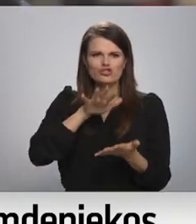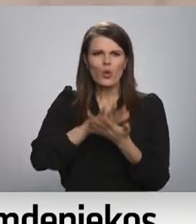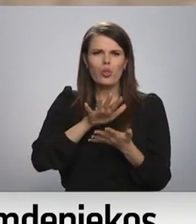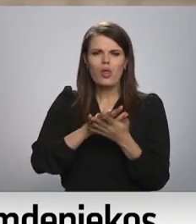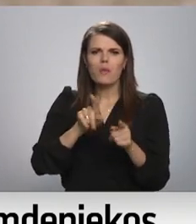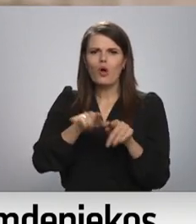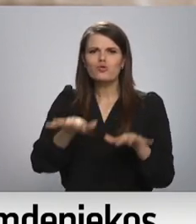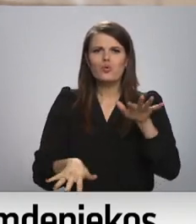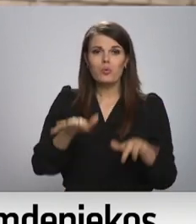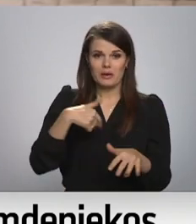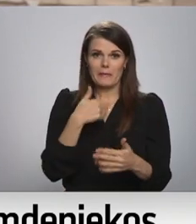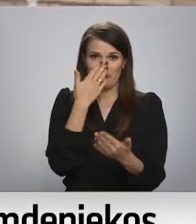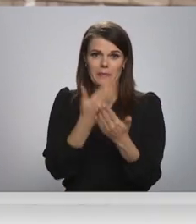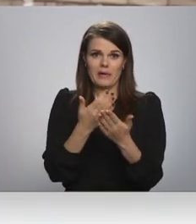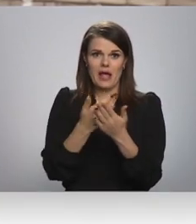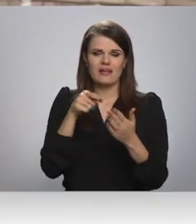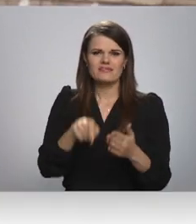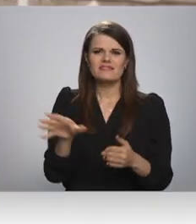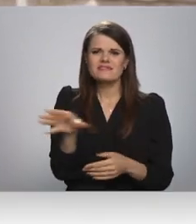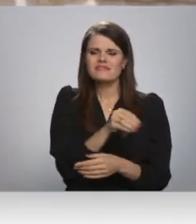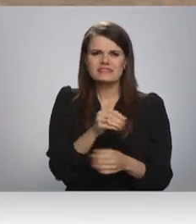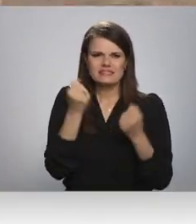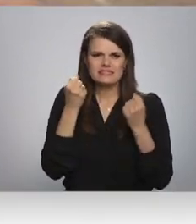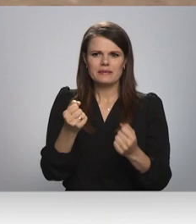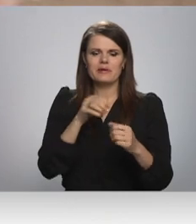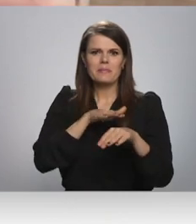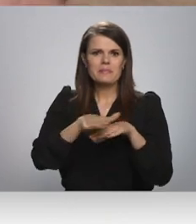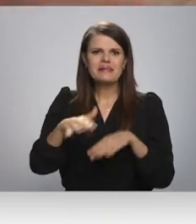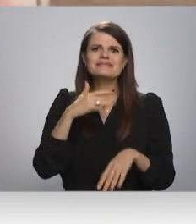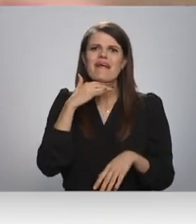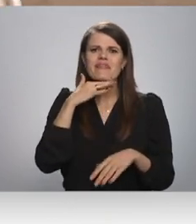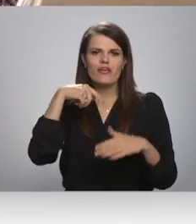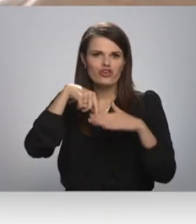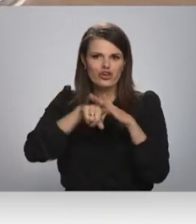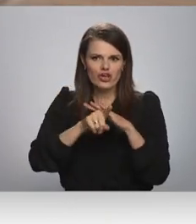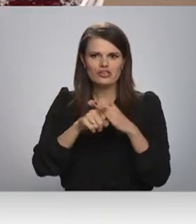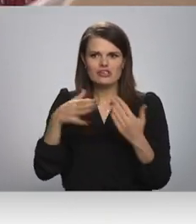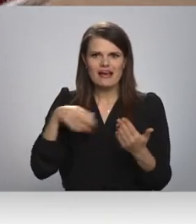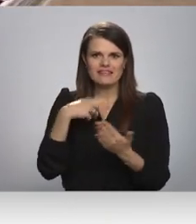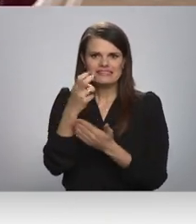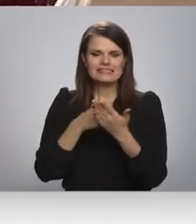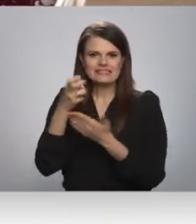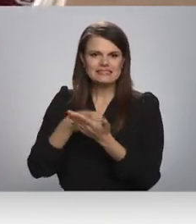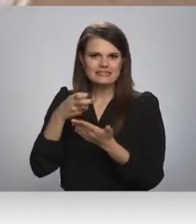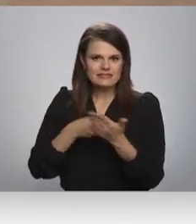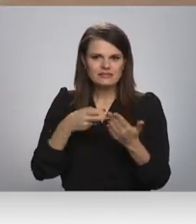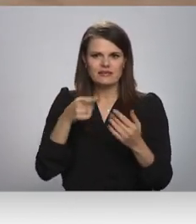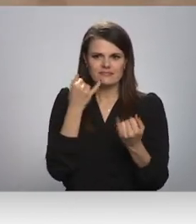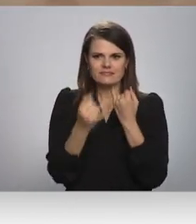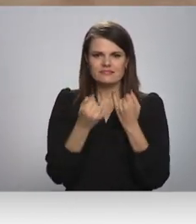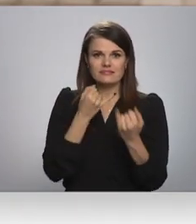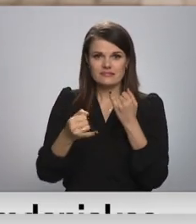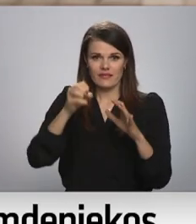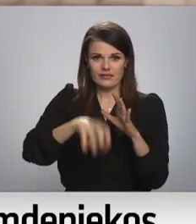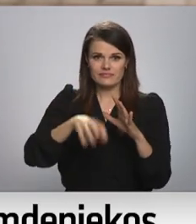es varu parādīt šitam to, cik šitas viss te viss pilns ar netīrumu. Es jau te nokasīju. Un pilnīgi dzeltens nāk